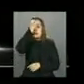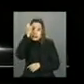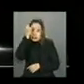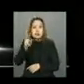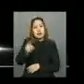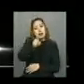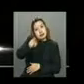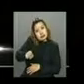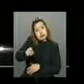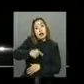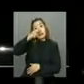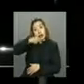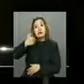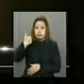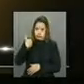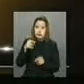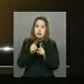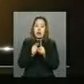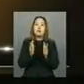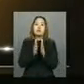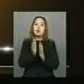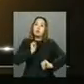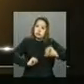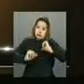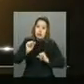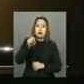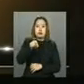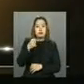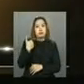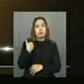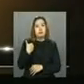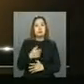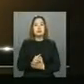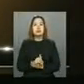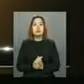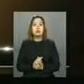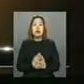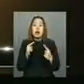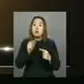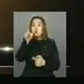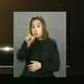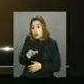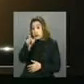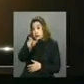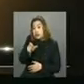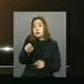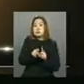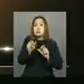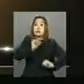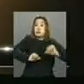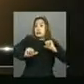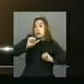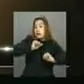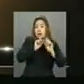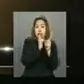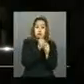ลนี้ในฝรั่งเศสมีการแสดงละครหุ่นเงาที่มีชื่อเรียกว่าออม